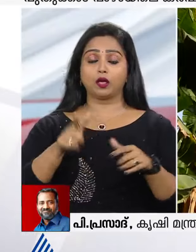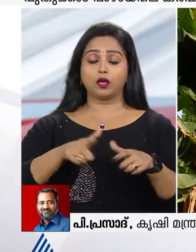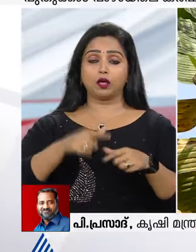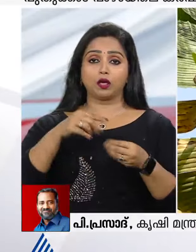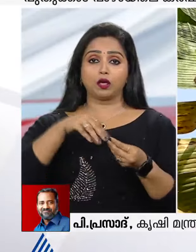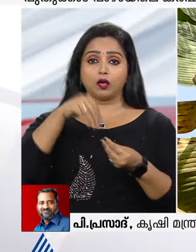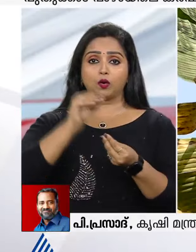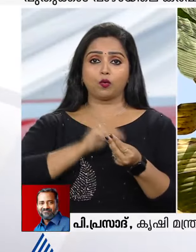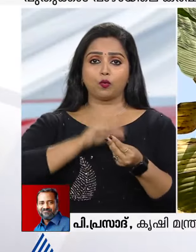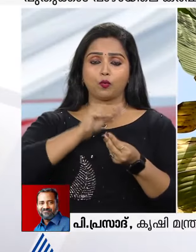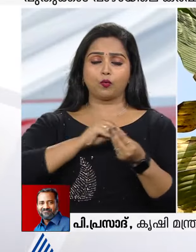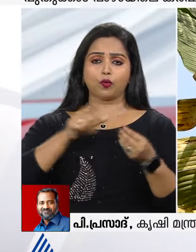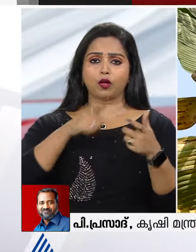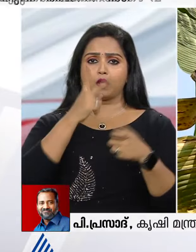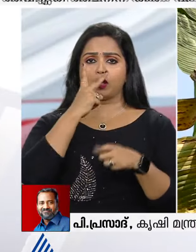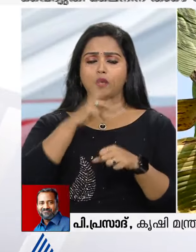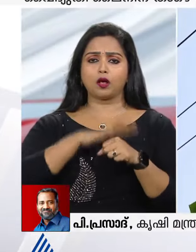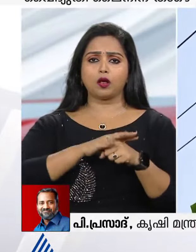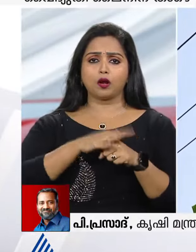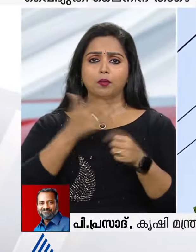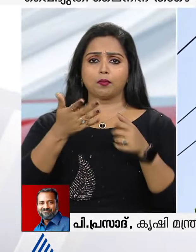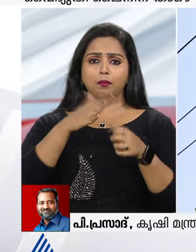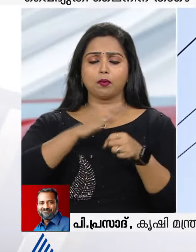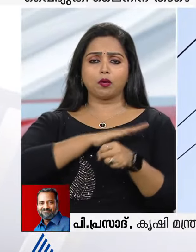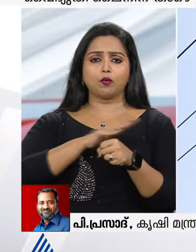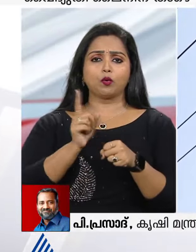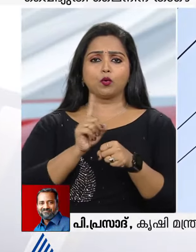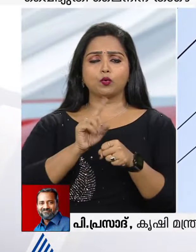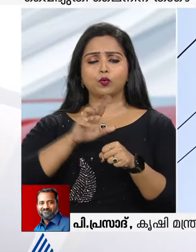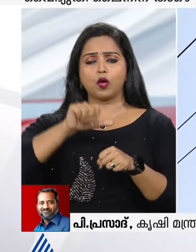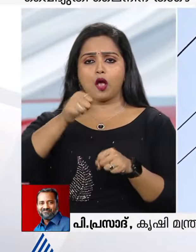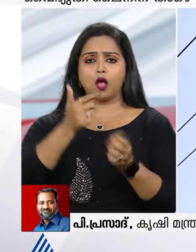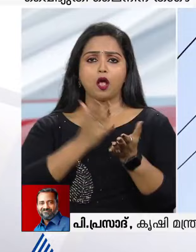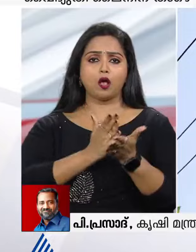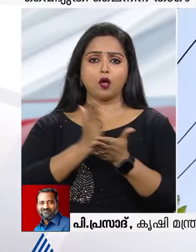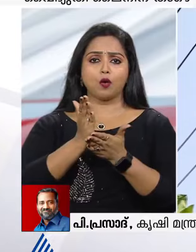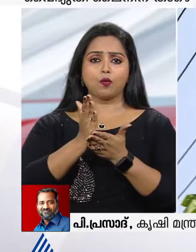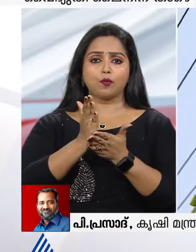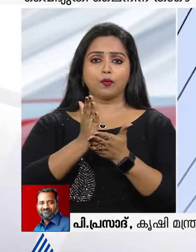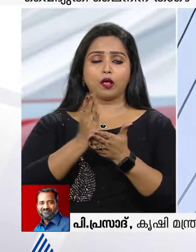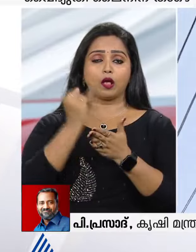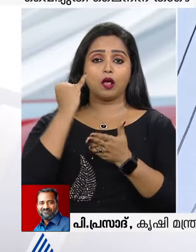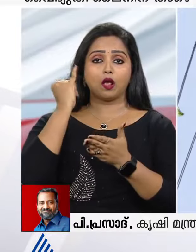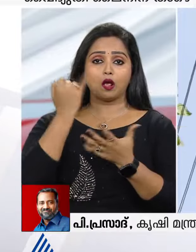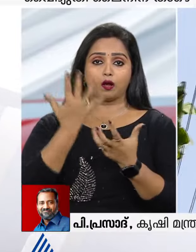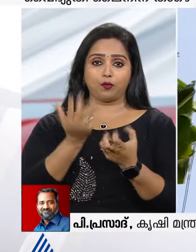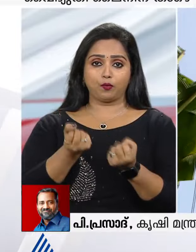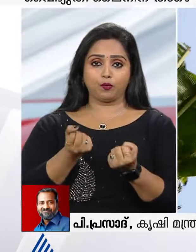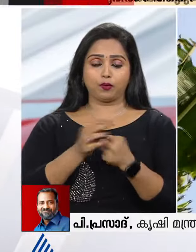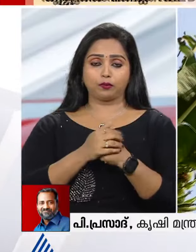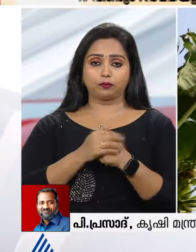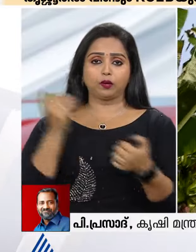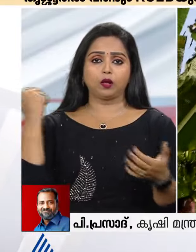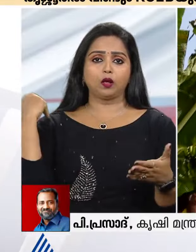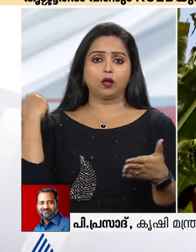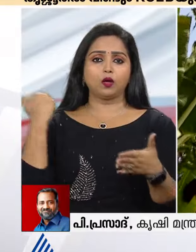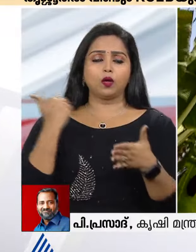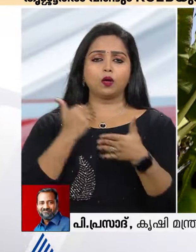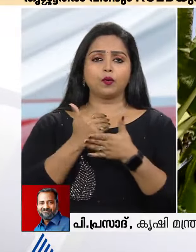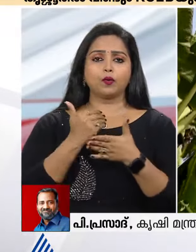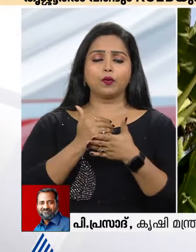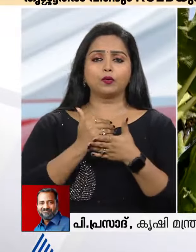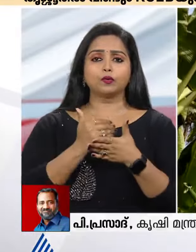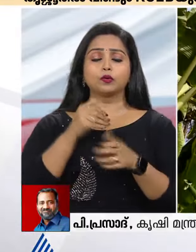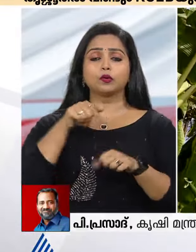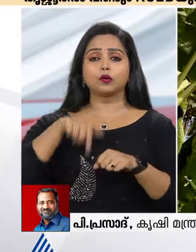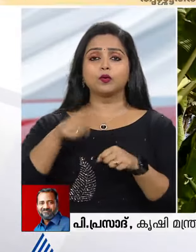ലൈൻ അടുത്താണെങ്കിൽ അത് അവിടെ നടാൻ തന്നെ കൃഷി ചെയ്യാൻ സംബന്ധിക്കാൻ പാടില്ലാത്തതാണ്. അങ്ങനെ കാലങ്ങളായി കൃഷി ചെയ്യുന്നതാണ് മനോജ് അടക്കമുള്ളവരവിടെ കൃഷി ചെയ്യുന്നതാണ്. അപ്പൊ അന്നൊരിക്കലും